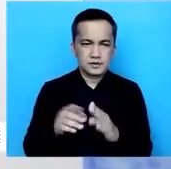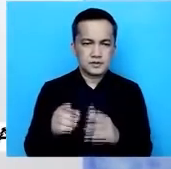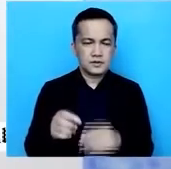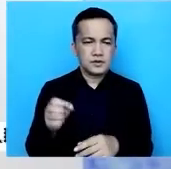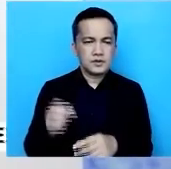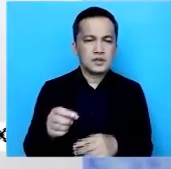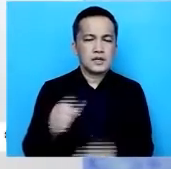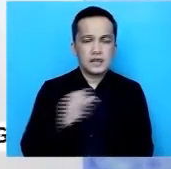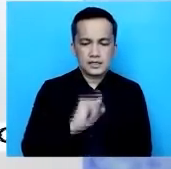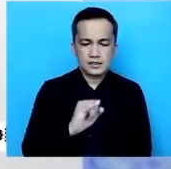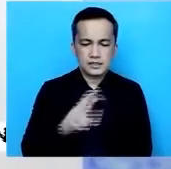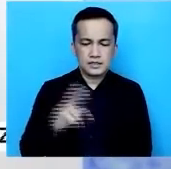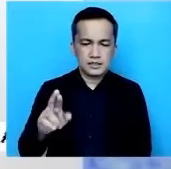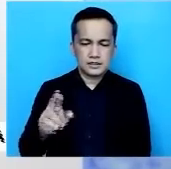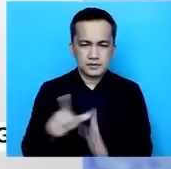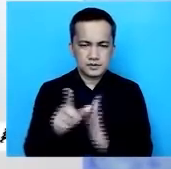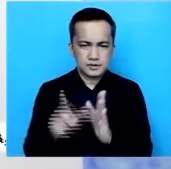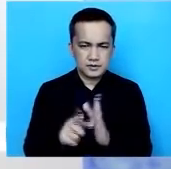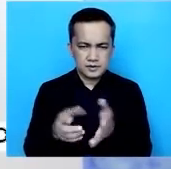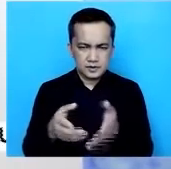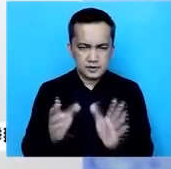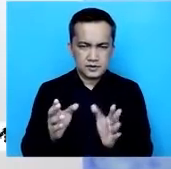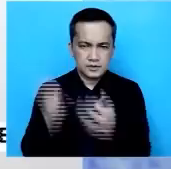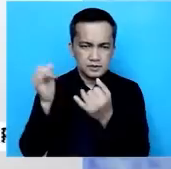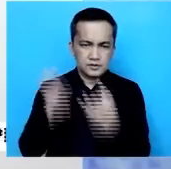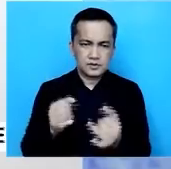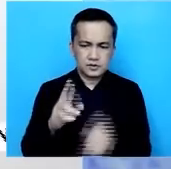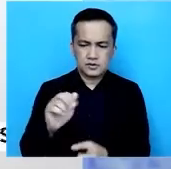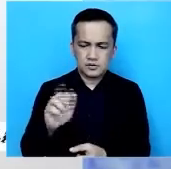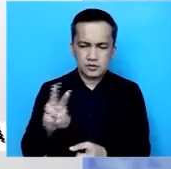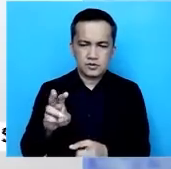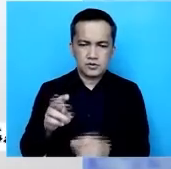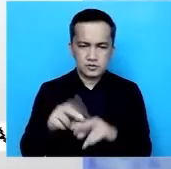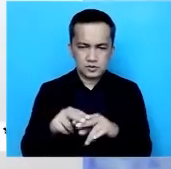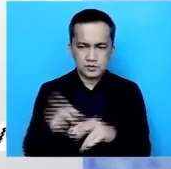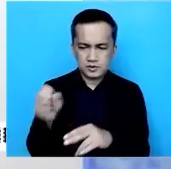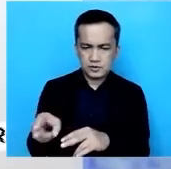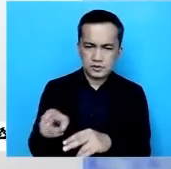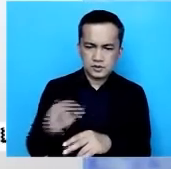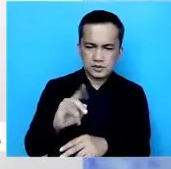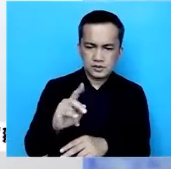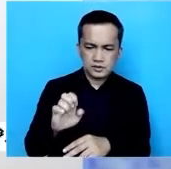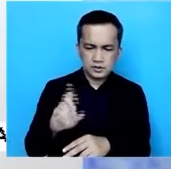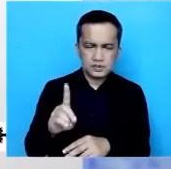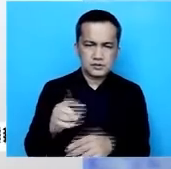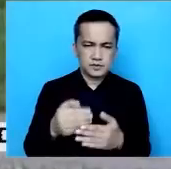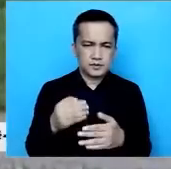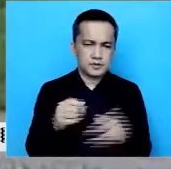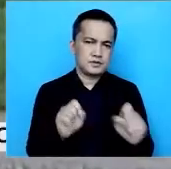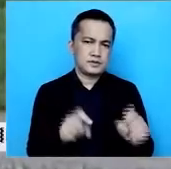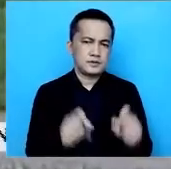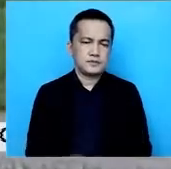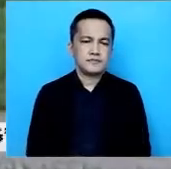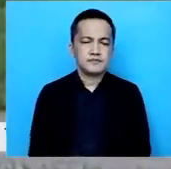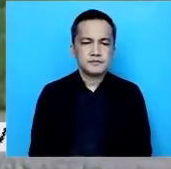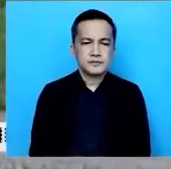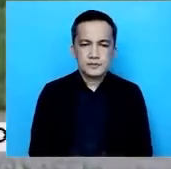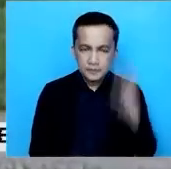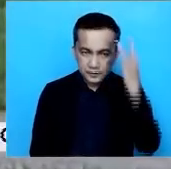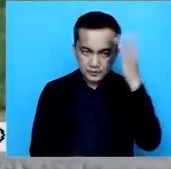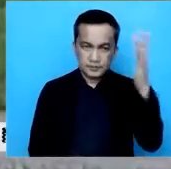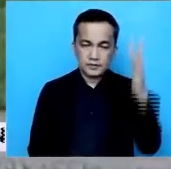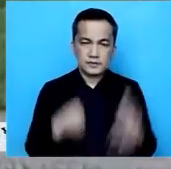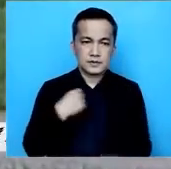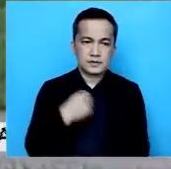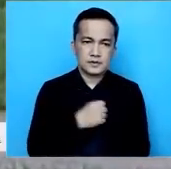and regulations ng batas ang pumapayag ng pag-import ng raw salt at pag-uobligang i-iodize muna ito bago ibenta. Nalaman din ng mga senador na